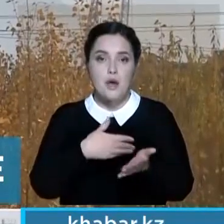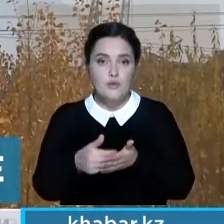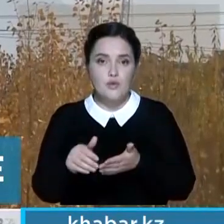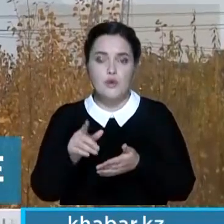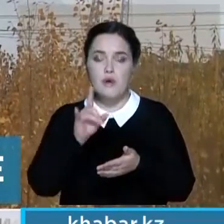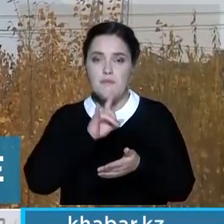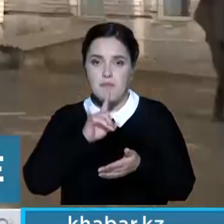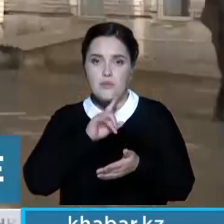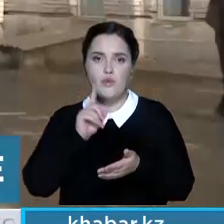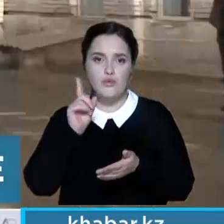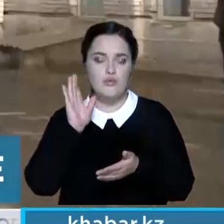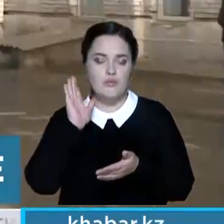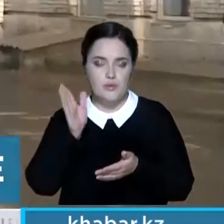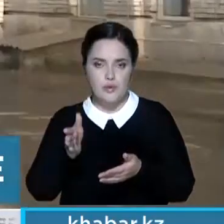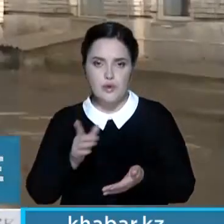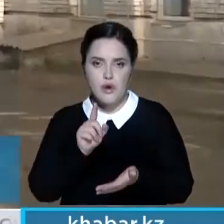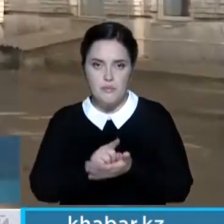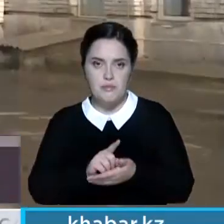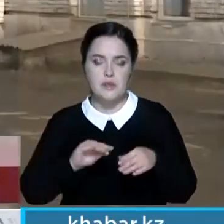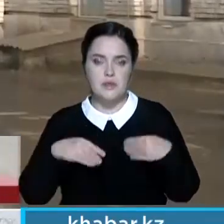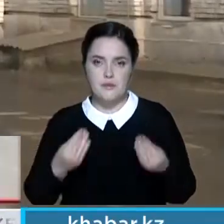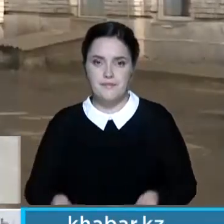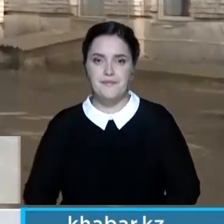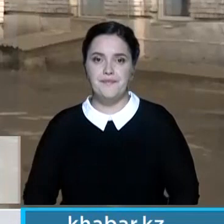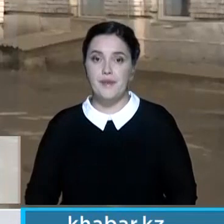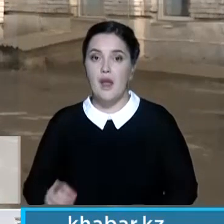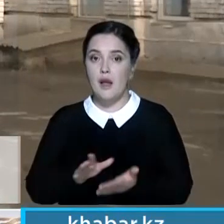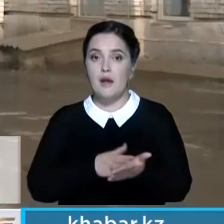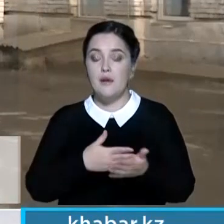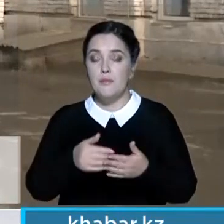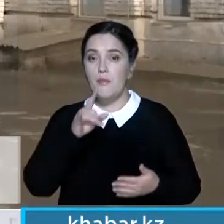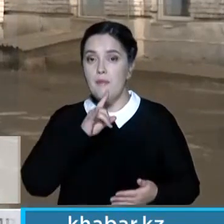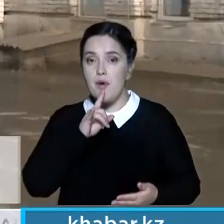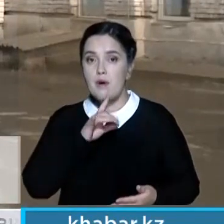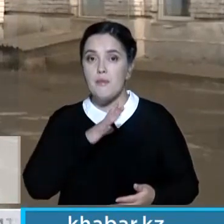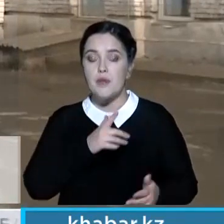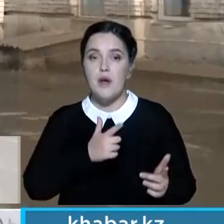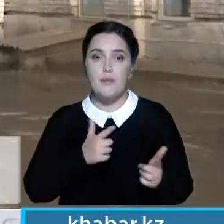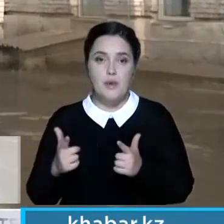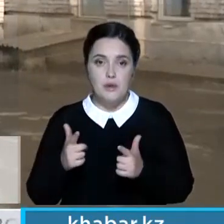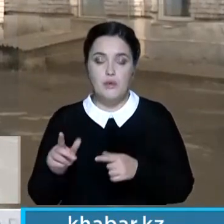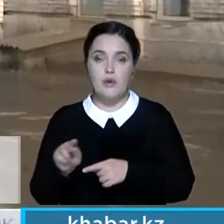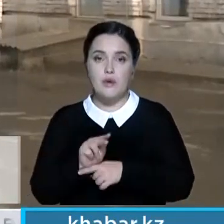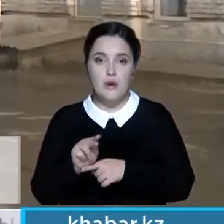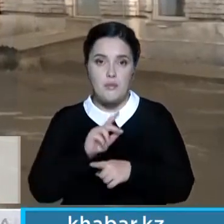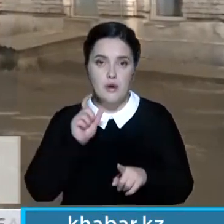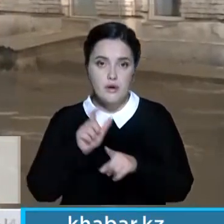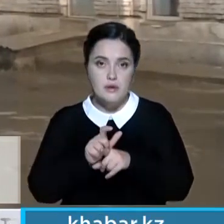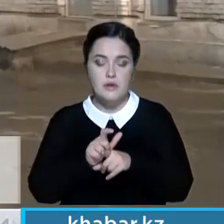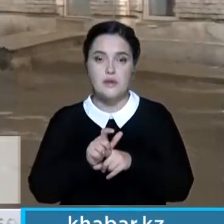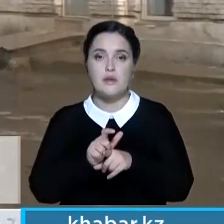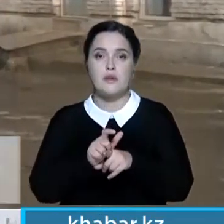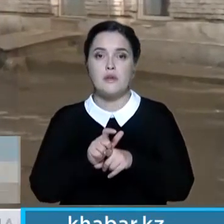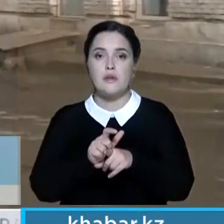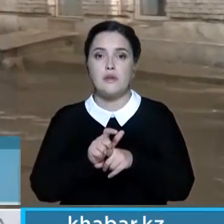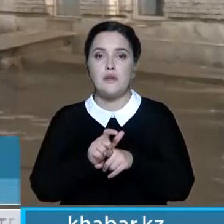обещает руководство города. По мазуту, значит, хранилище было подготовлено, отремонтировано.